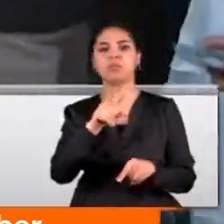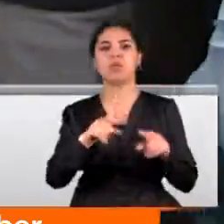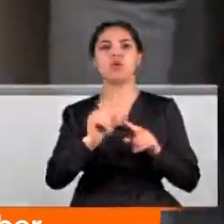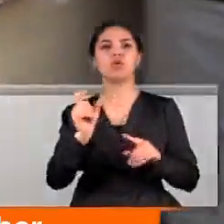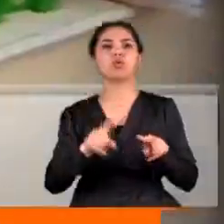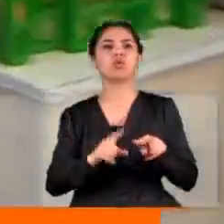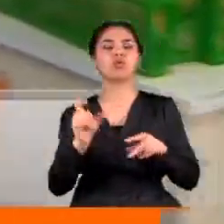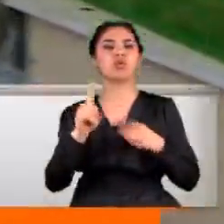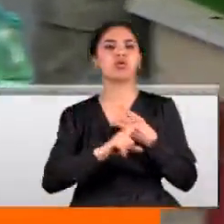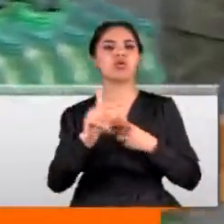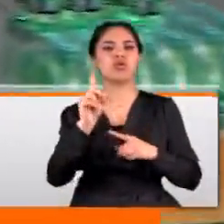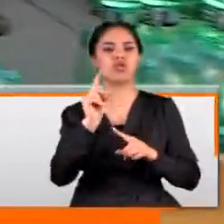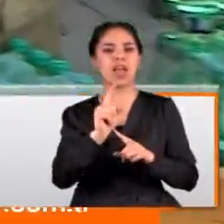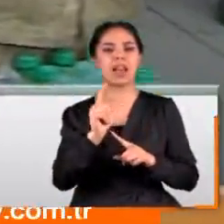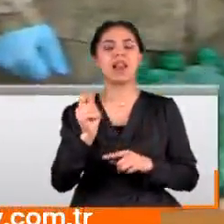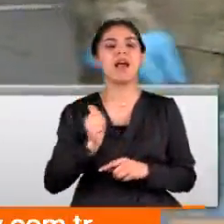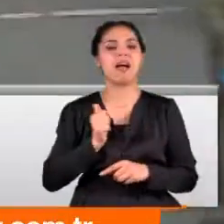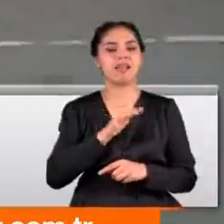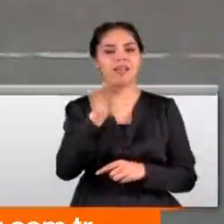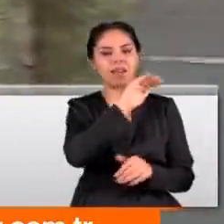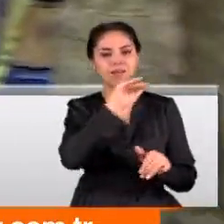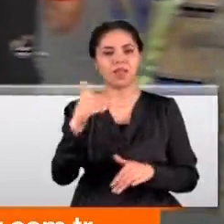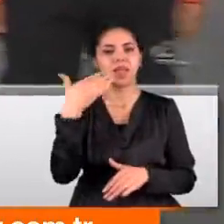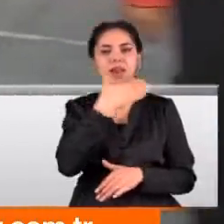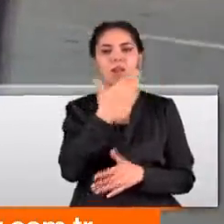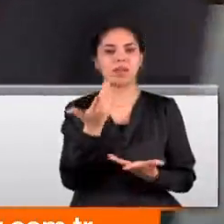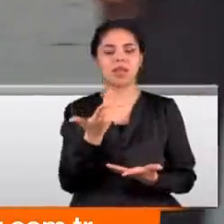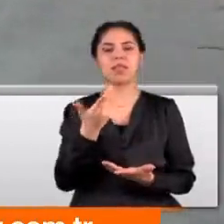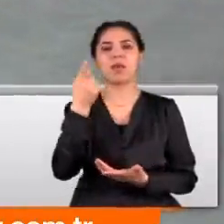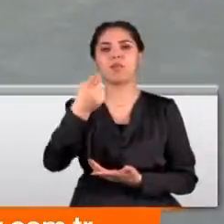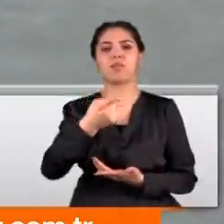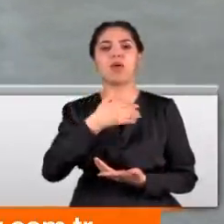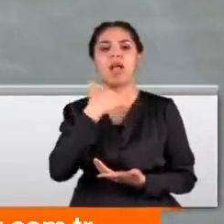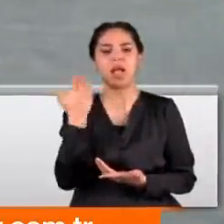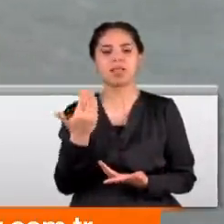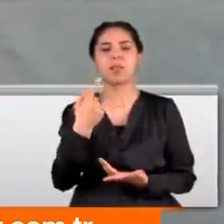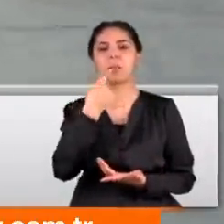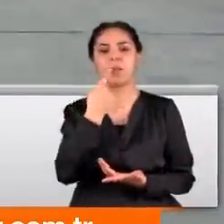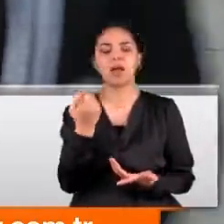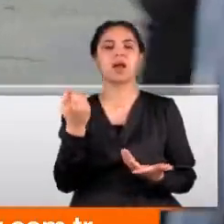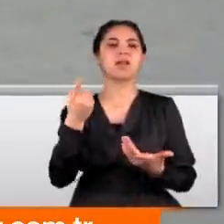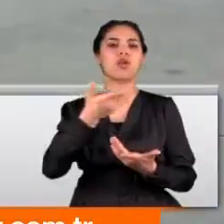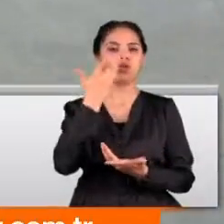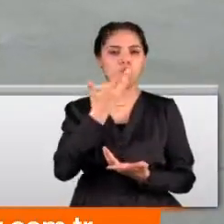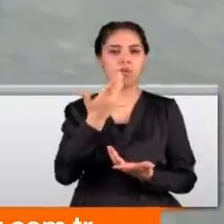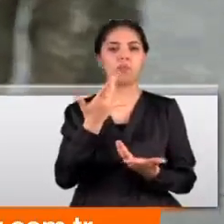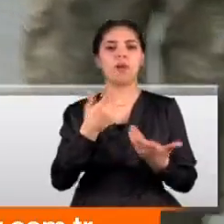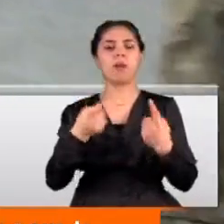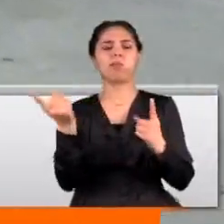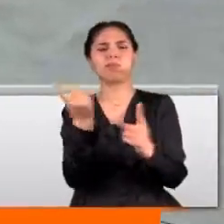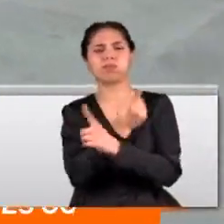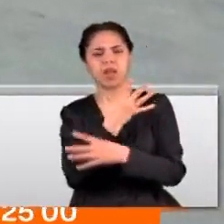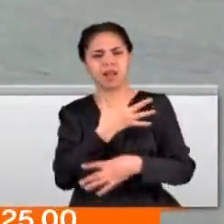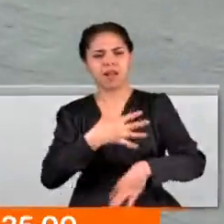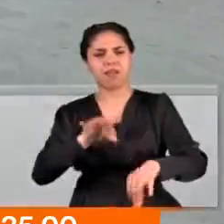Komutanlığı Sahra hizmet bölüğü hizmet ediyorlar bugün Ramazan menüsünde şehriye çorbası et sote makarna Ramazan pidesi hurma cevizi sucuk